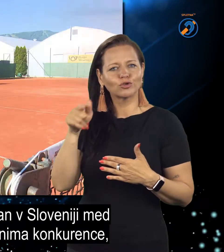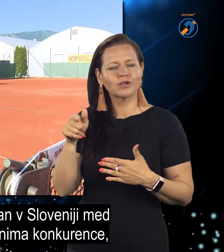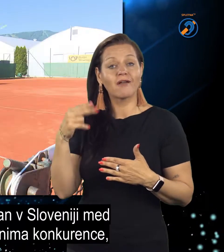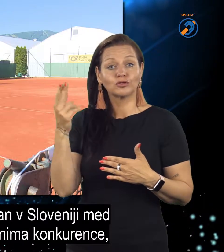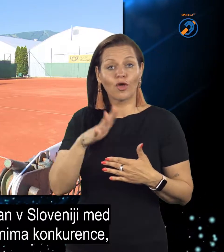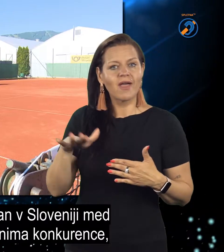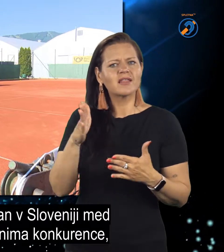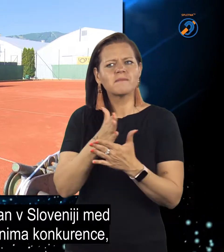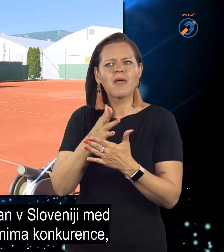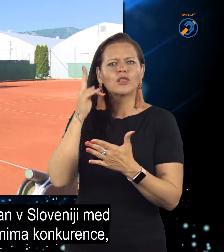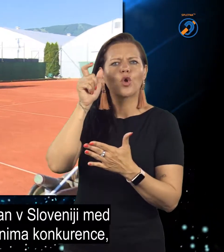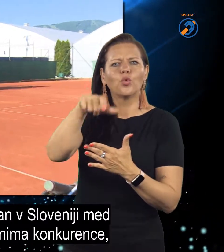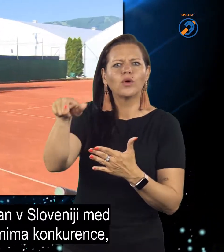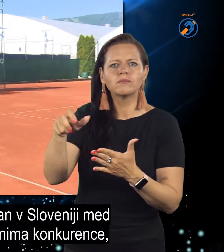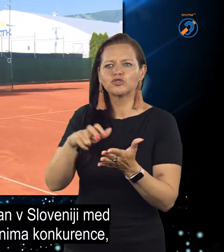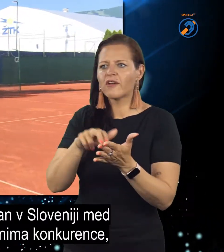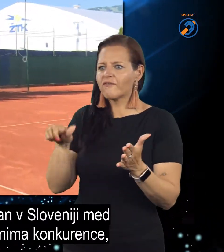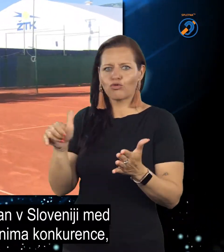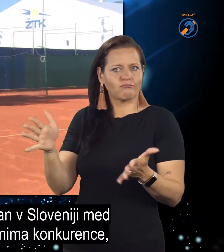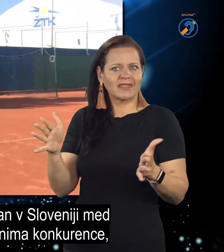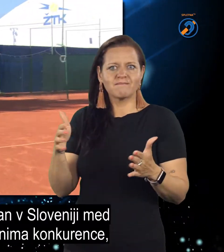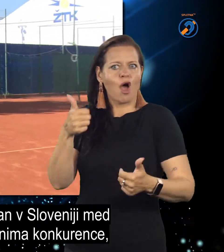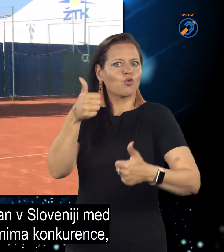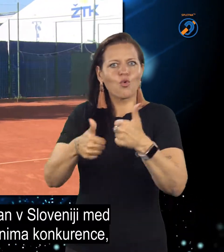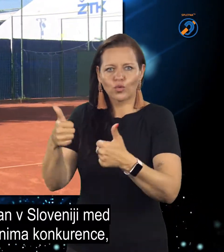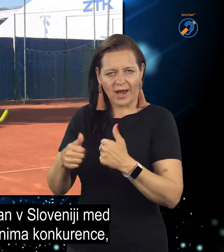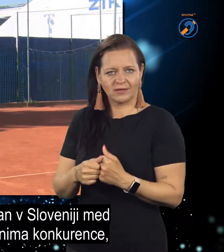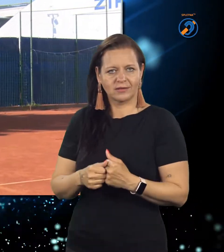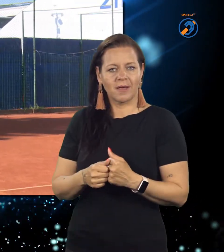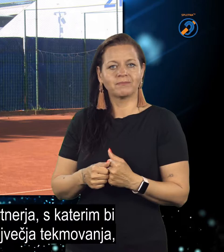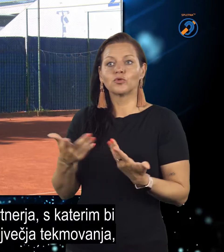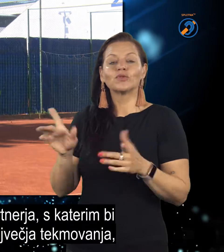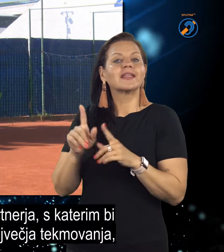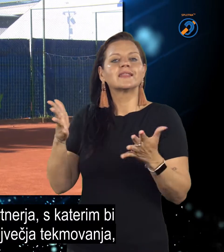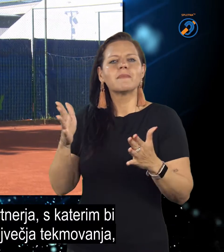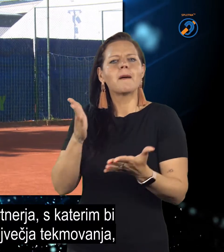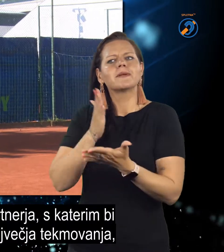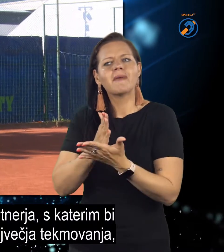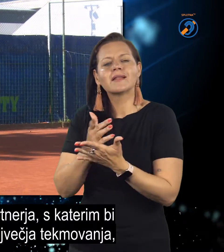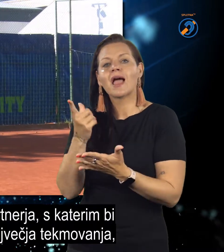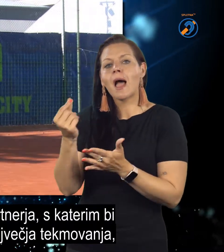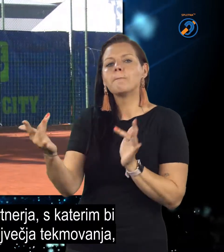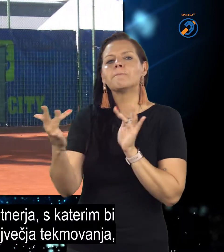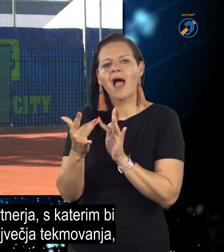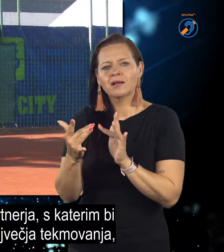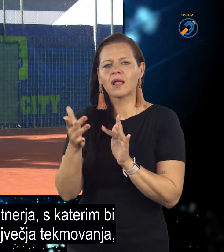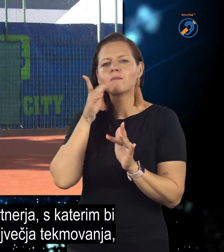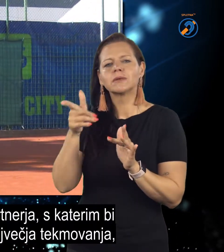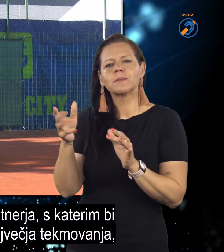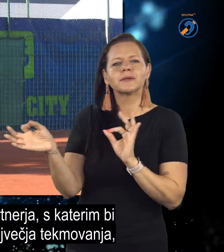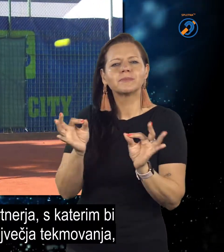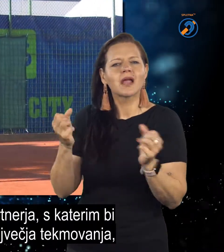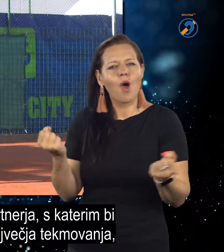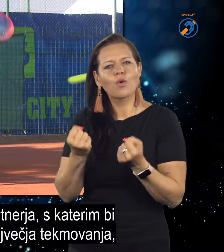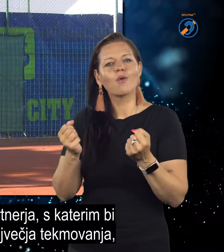Simpatični Sobotčan v Sloveniji med gluhimi še vedno nima konkurence, niti primernega partnerja, s katerim